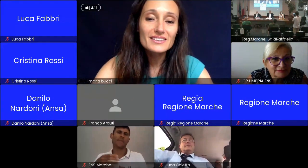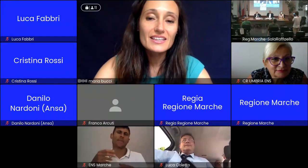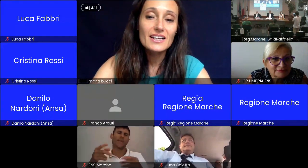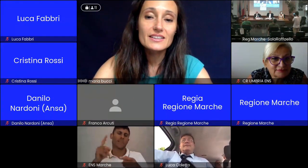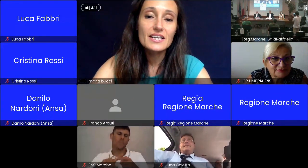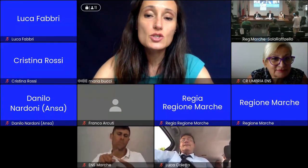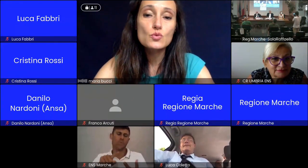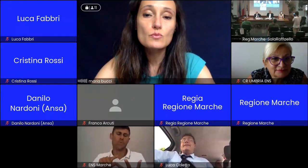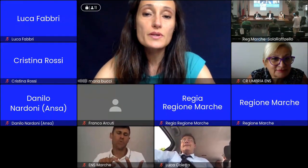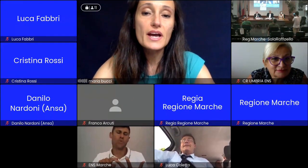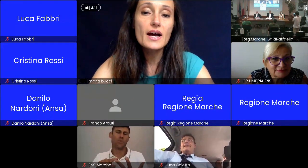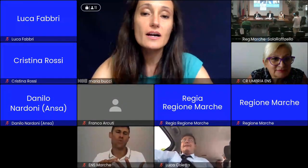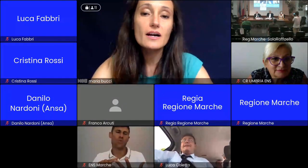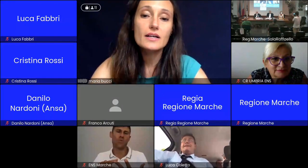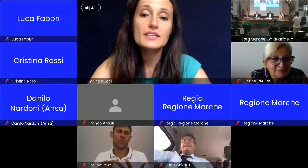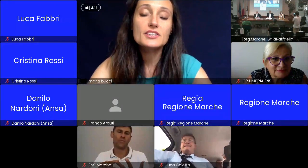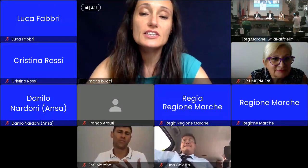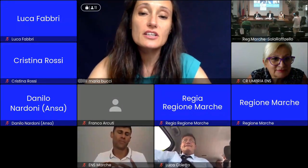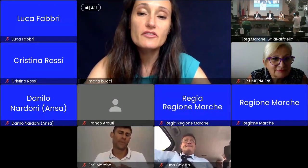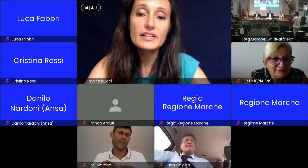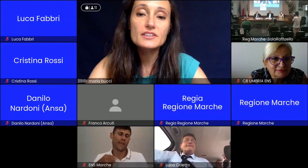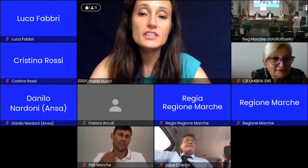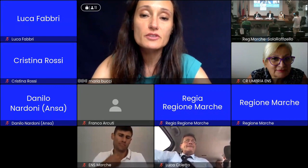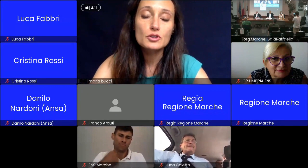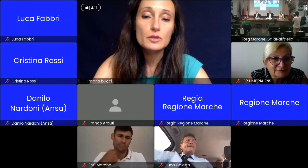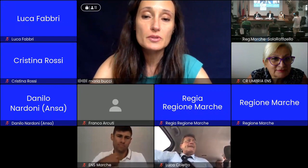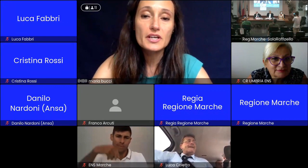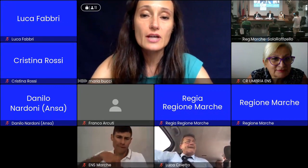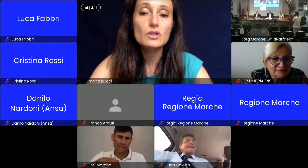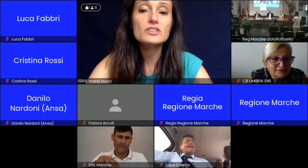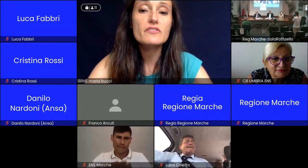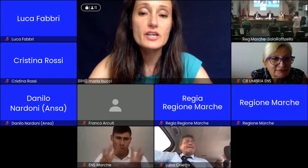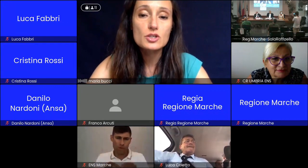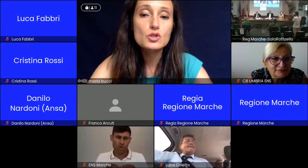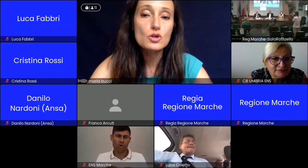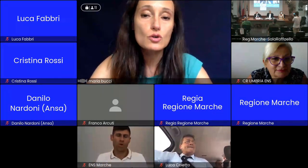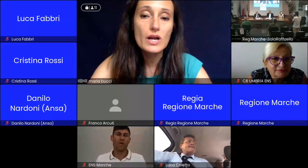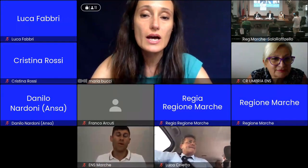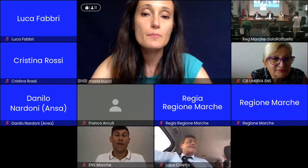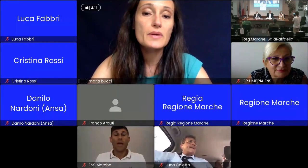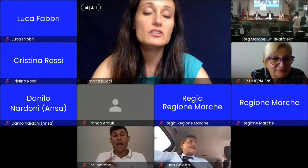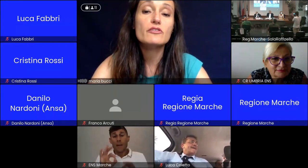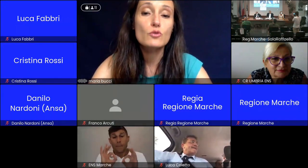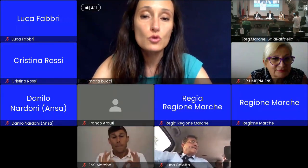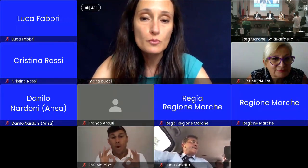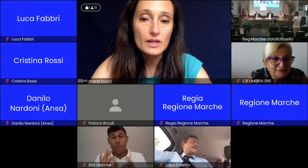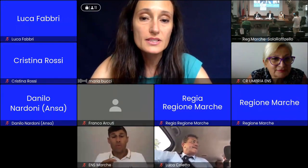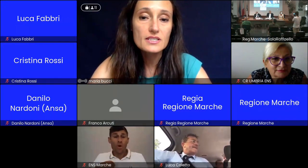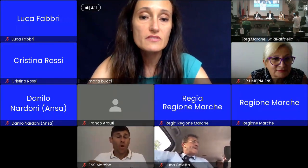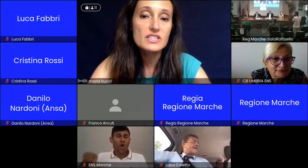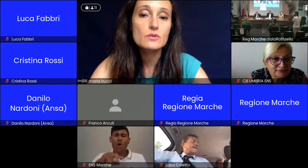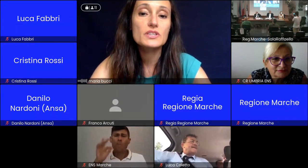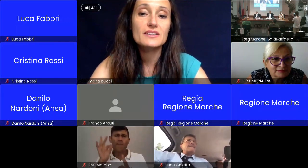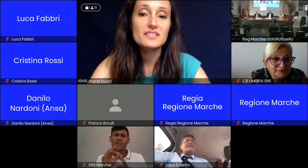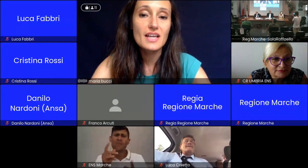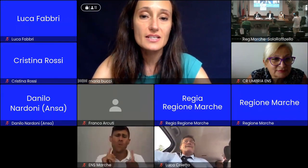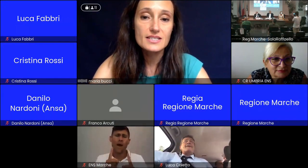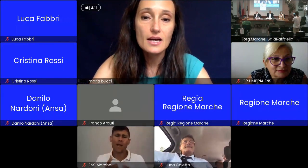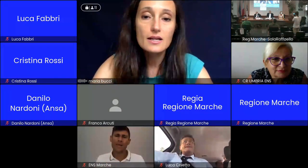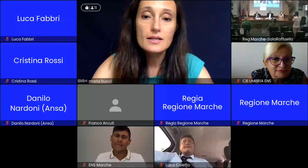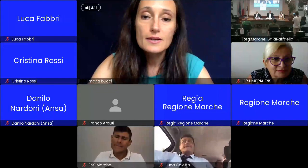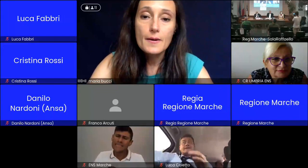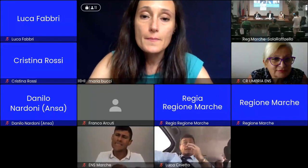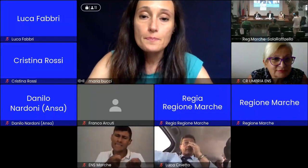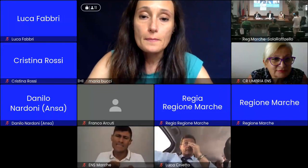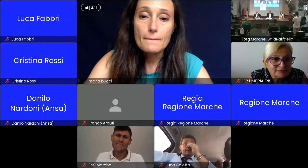omologa dell'ENS Umbria gli interventi di video interpretariato attraverso una piattaforma di servizi, quindi a